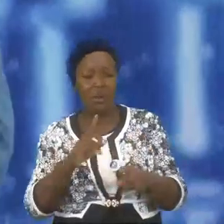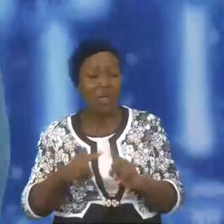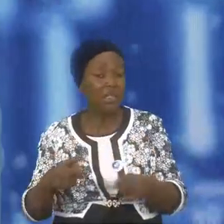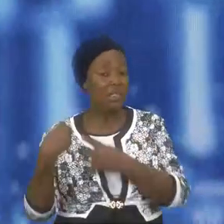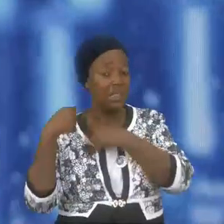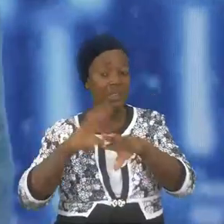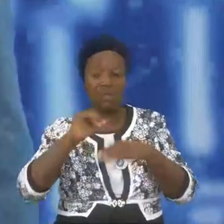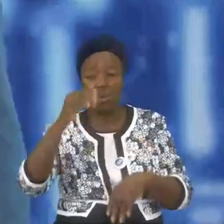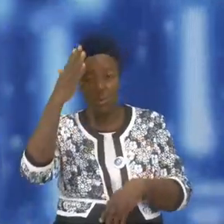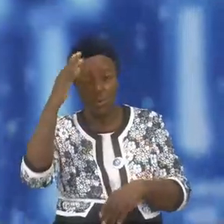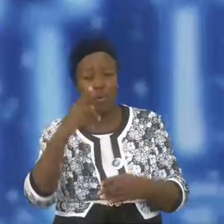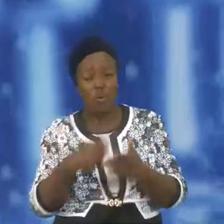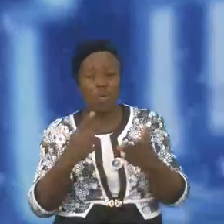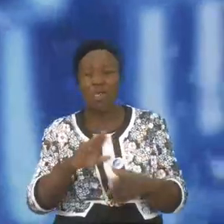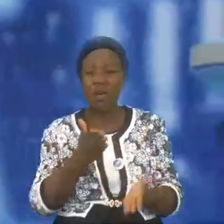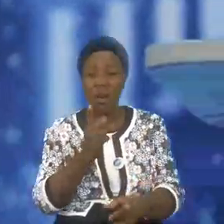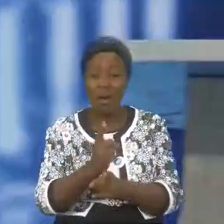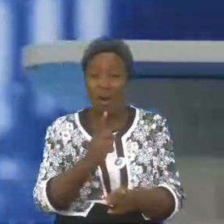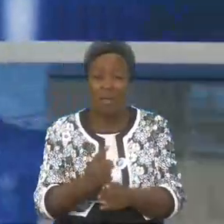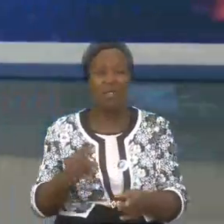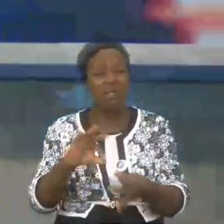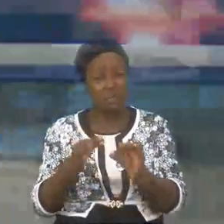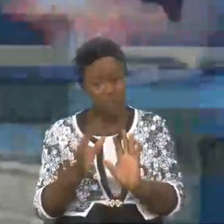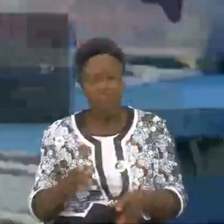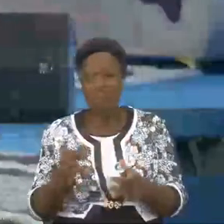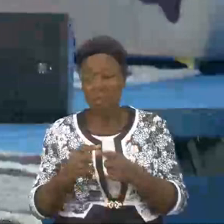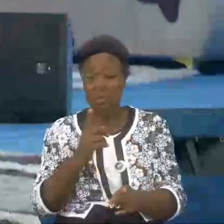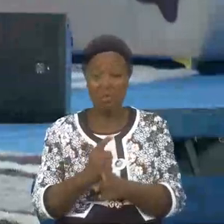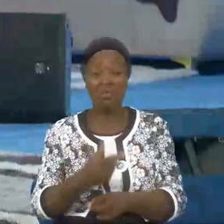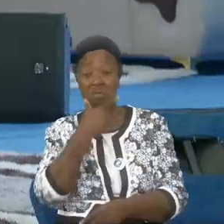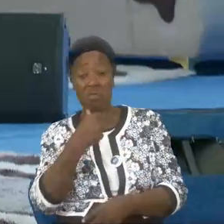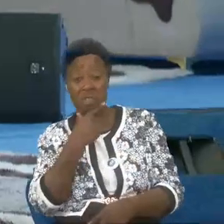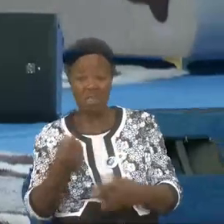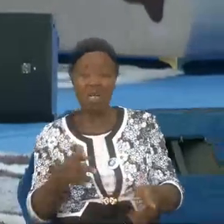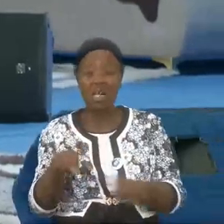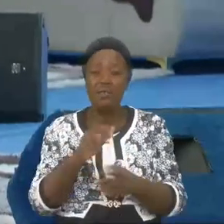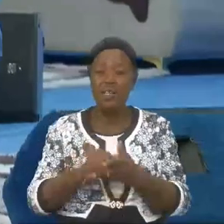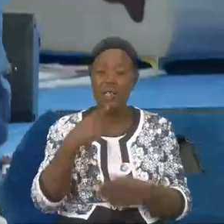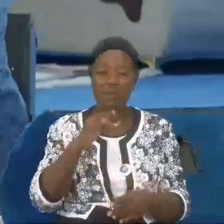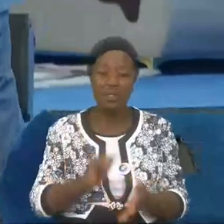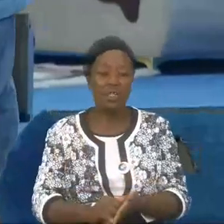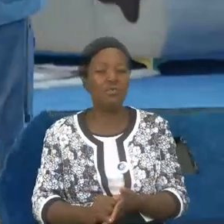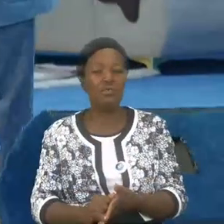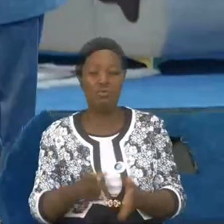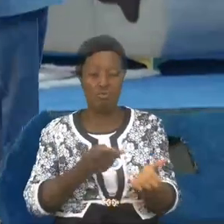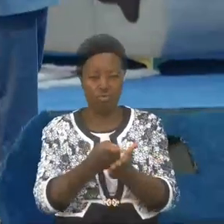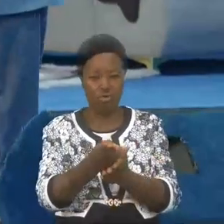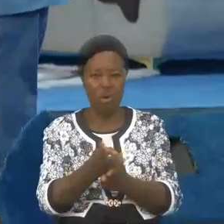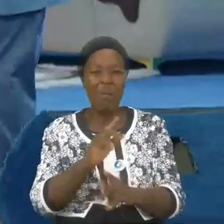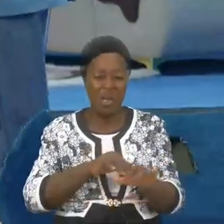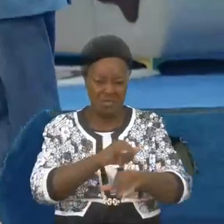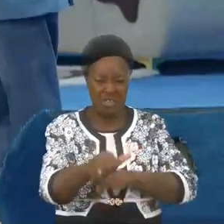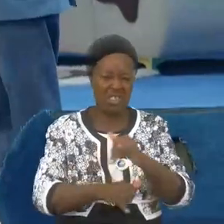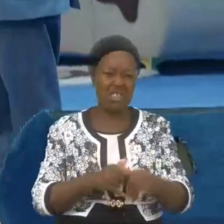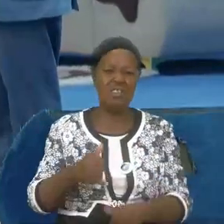pas ce qu'est la bonne interprétation, ils vont faire semblant comme s'ils lui disaient la vérité. C'était des trompeurs. Verset 5.